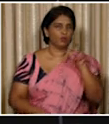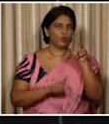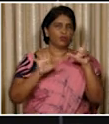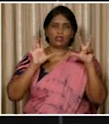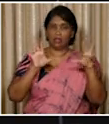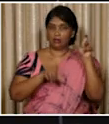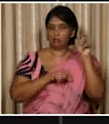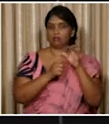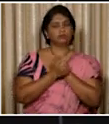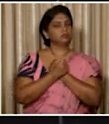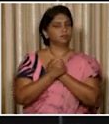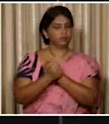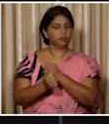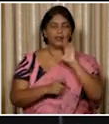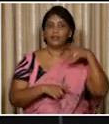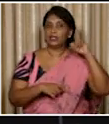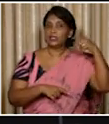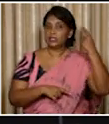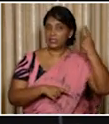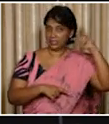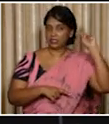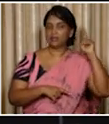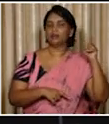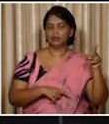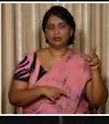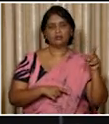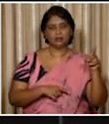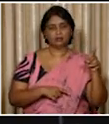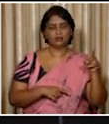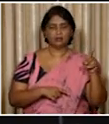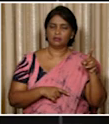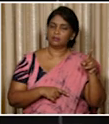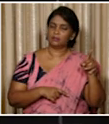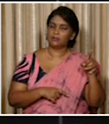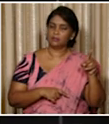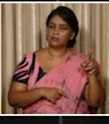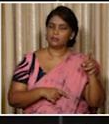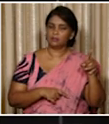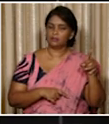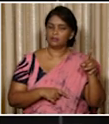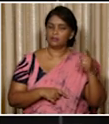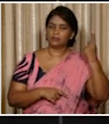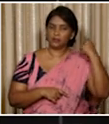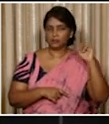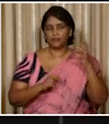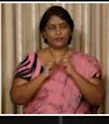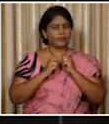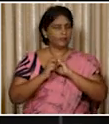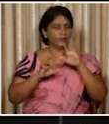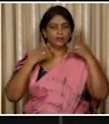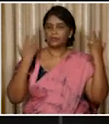கைது செய்யப்பட்டு நேற்றைய தினம் பல போராட்டங்களுக்கு பிற்பாடு அவர்கள் விடுதலை செய்யப்பட்டிருக்கிறார்கள். இலங்கை தீவின் தேசிய இனங்கள்